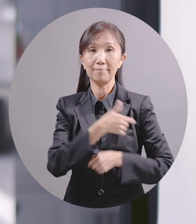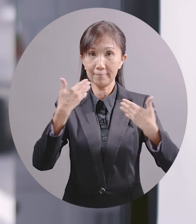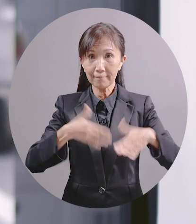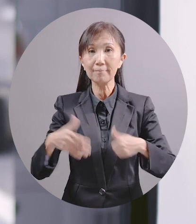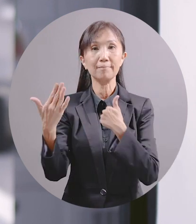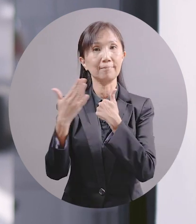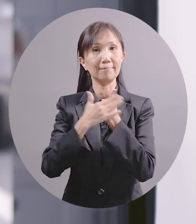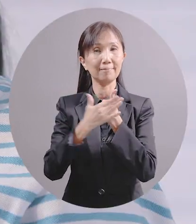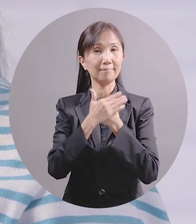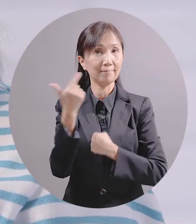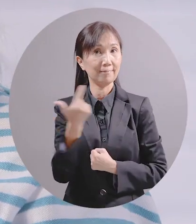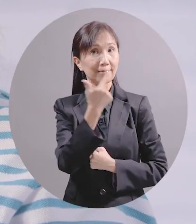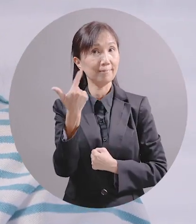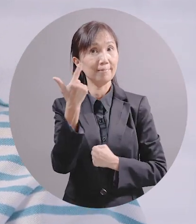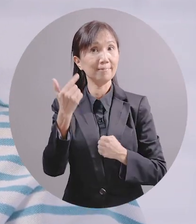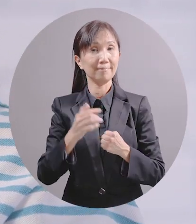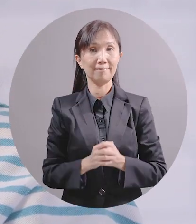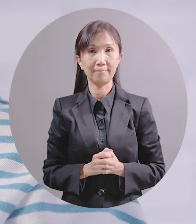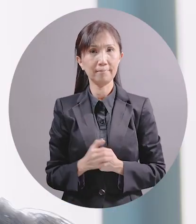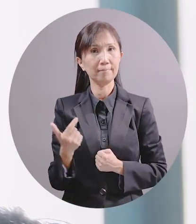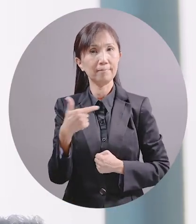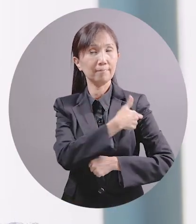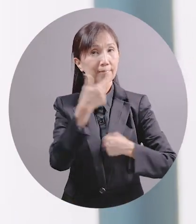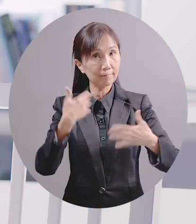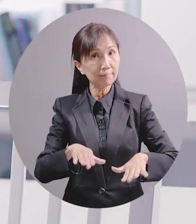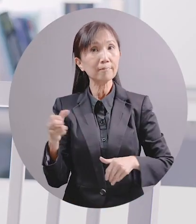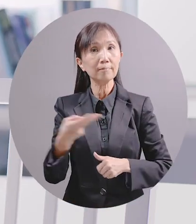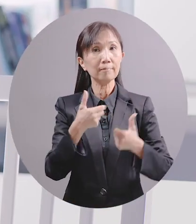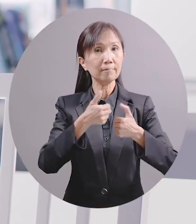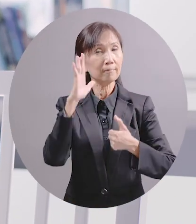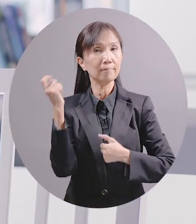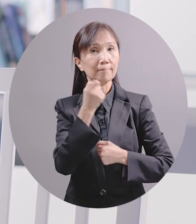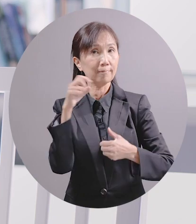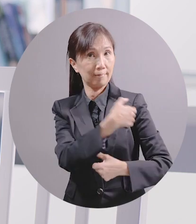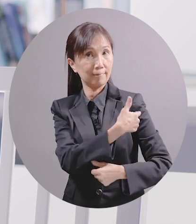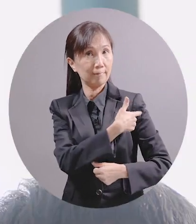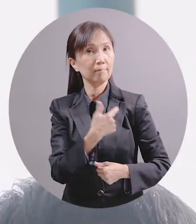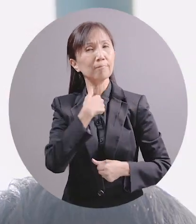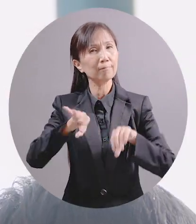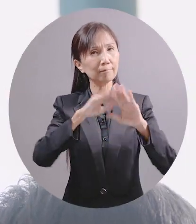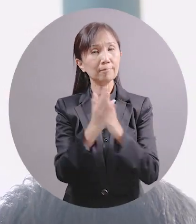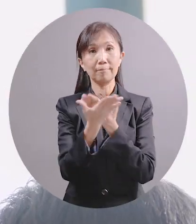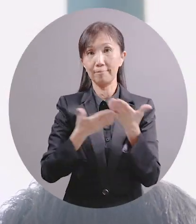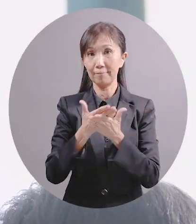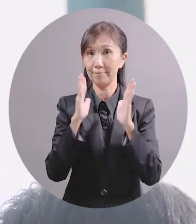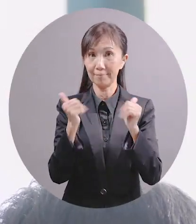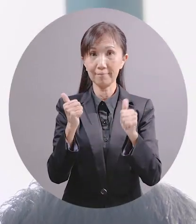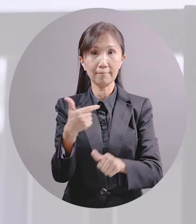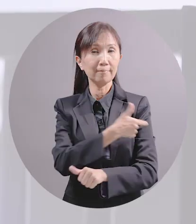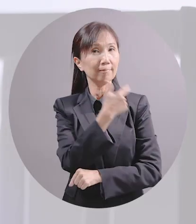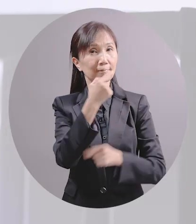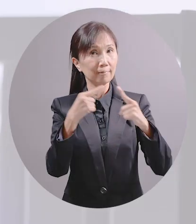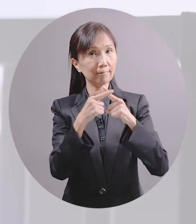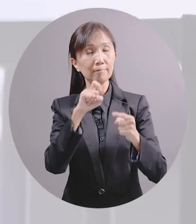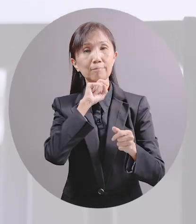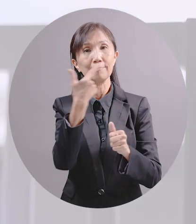also got vaccinated to give myself more protection. 我打了，我都叫我先生尽早打针，等大家快点过回正常生活。